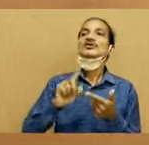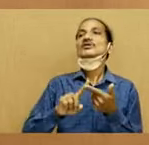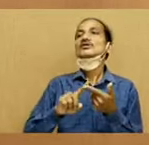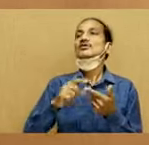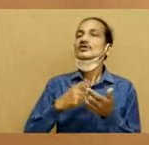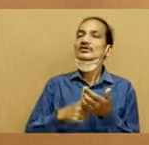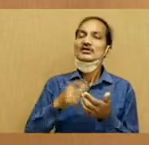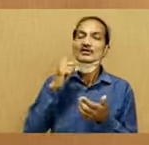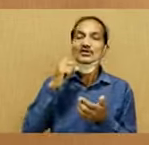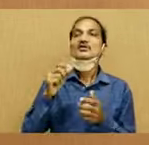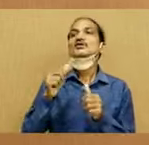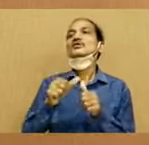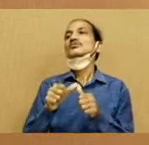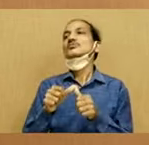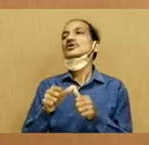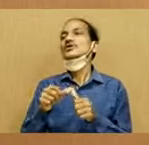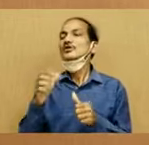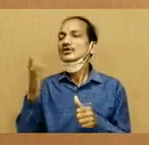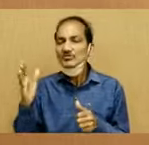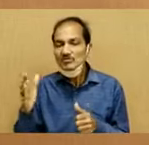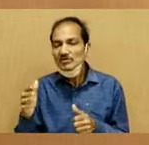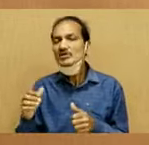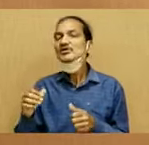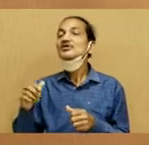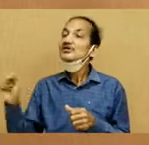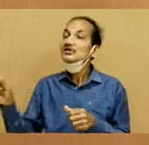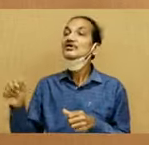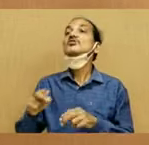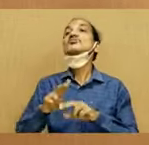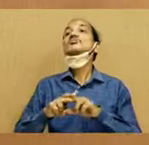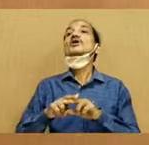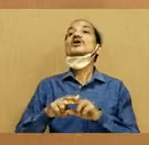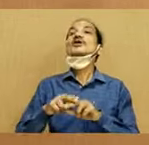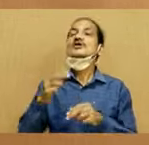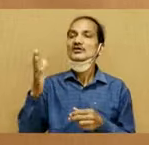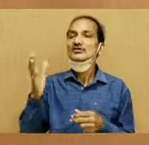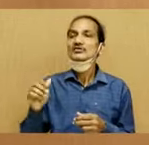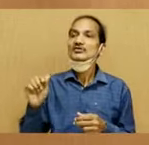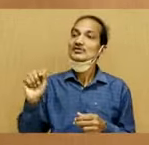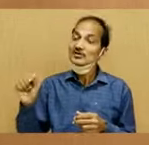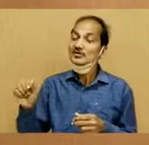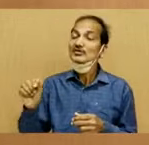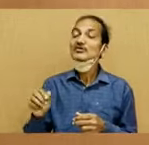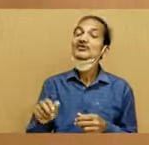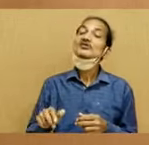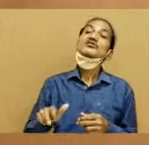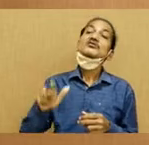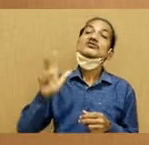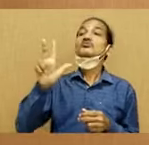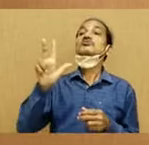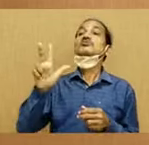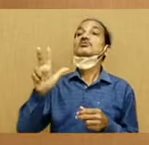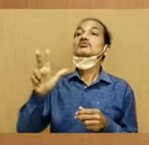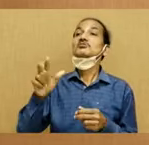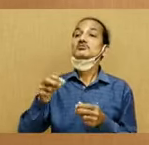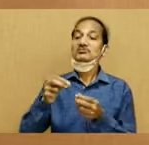ବାହାରୁଥିବା କଣିକା ଜରିଆରେ। ଅଷ୍ଟମ ଜିନିଷ ଭ୍ରାନ୍ତ ଧାରଣା ହେଲା ରସୁଣ ଖାଇଲେ କରୋନା ହେବ